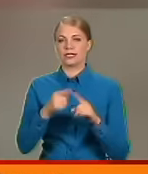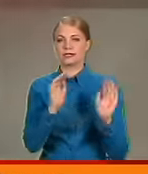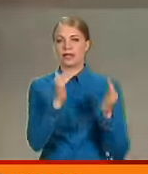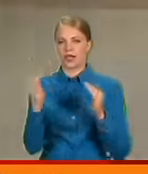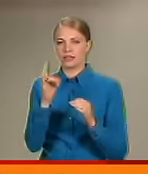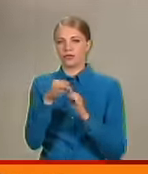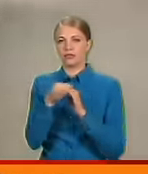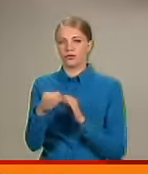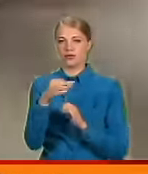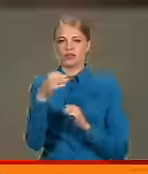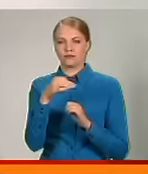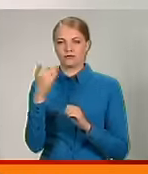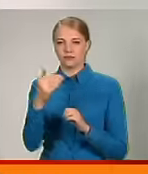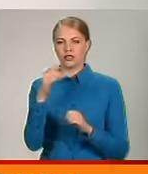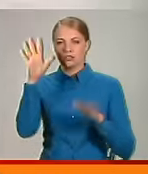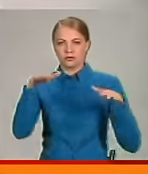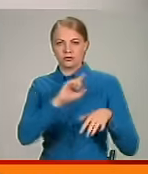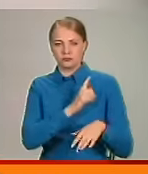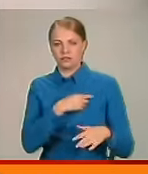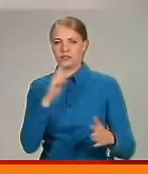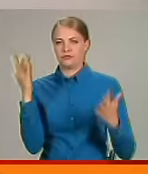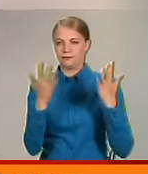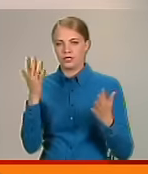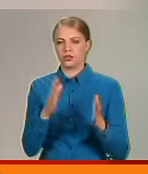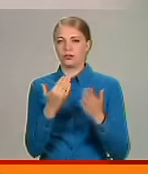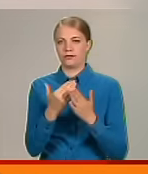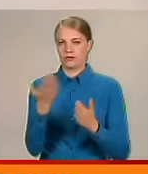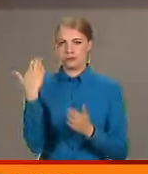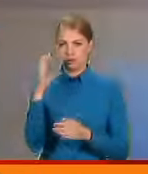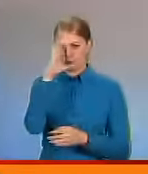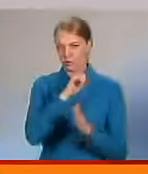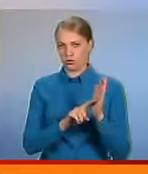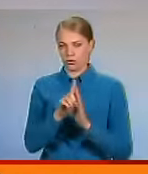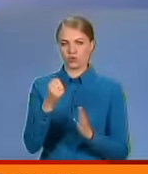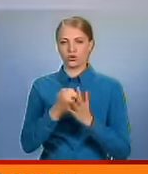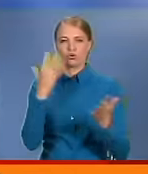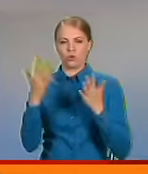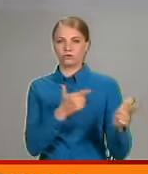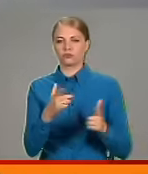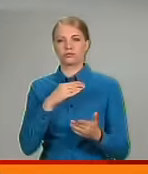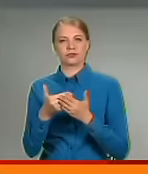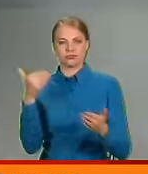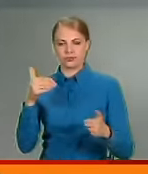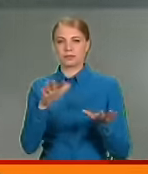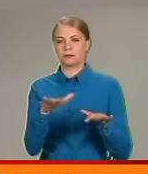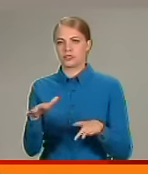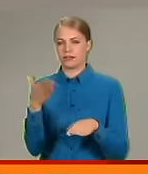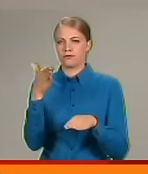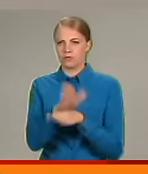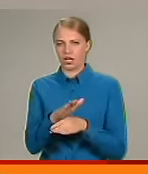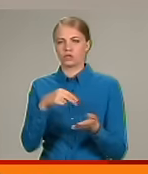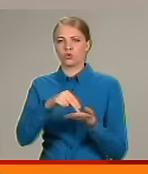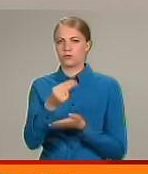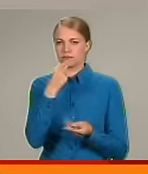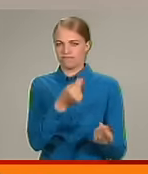Кадри з провінції Гуандун. Тропічні зливи, шквальний вітер вирує там від минулої ночі. До урагану готувалися здалегідь. Місцевим наказали